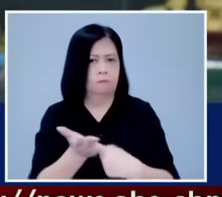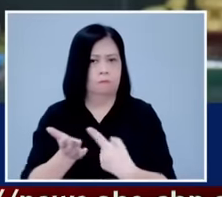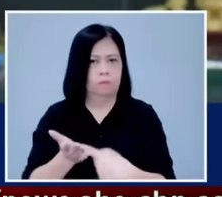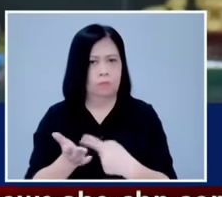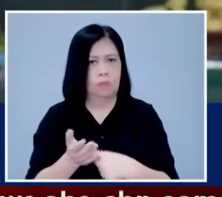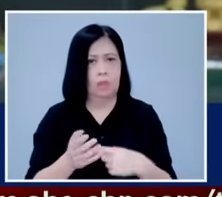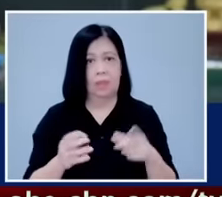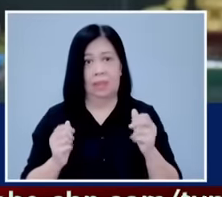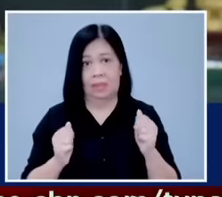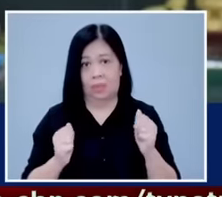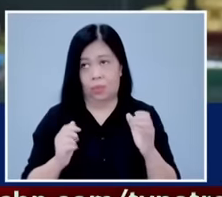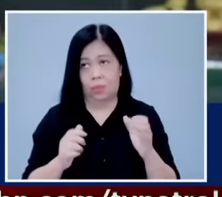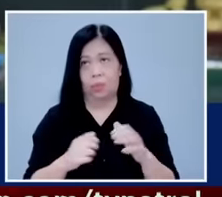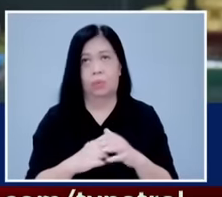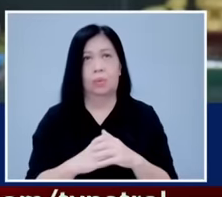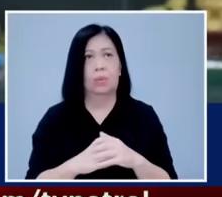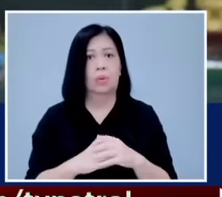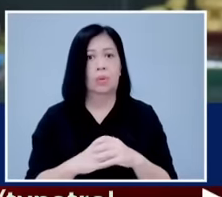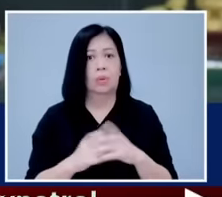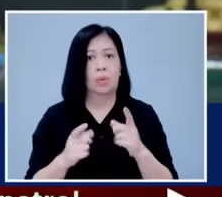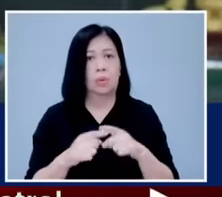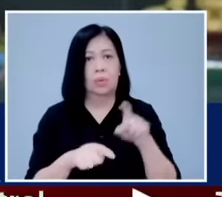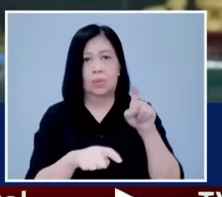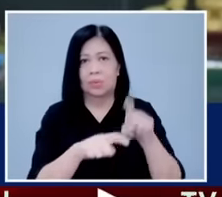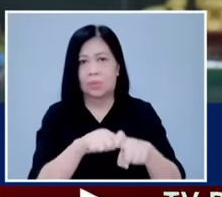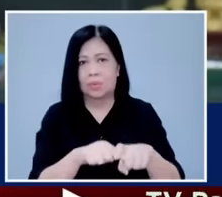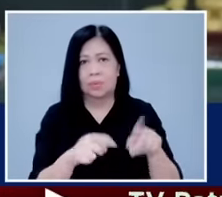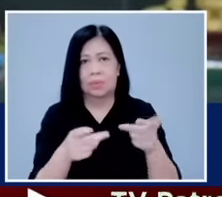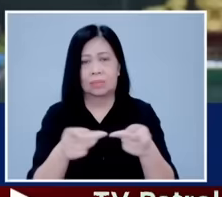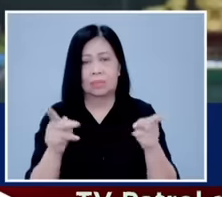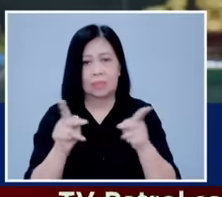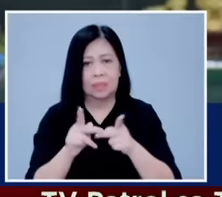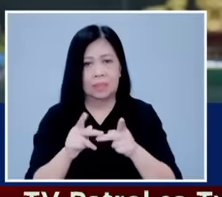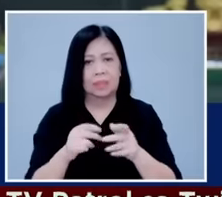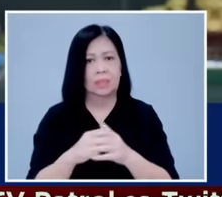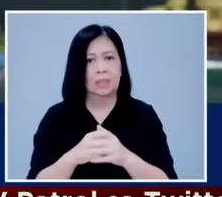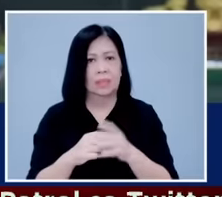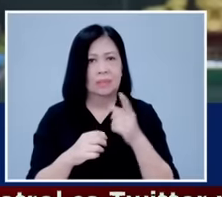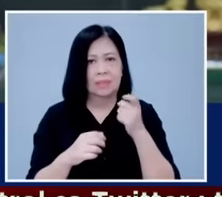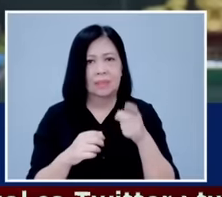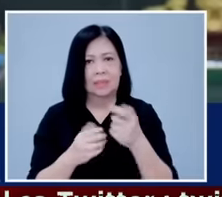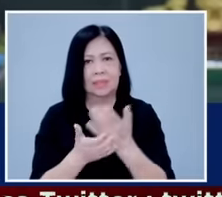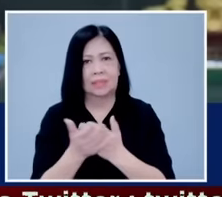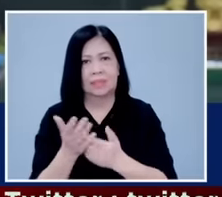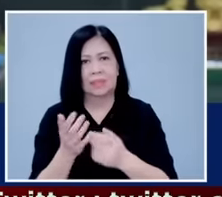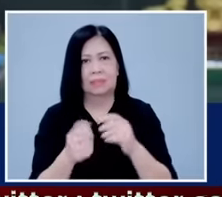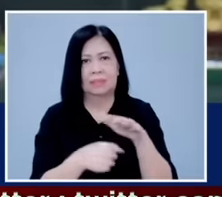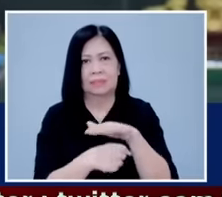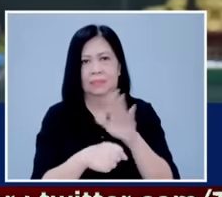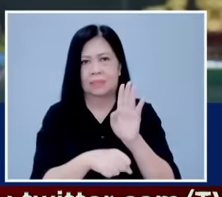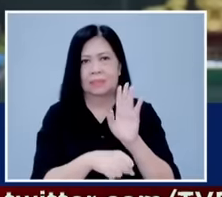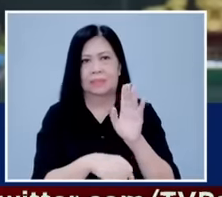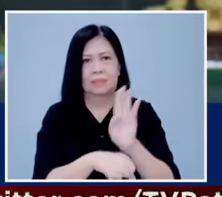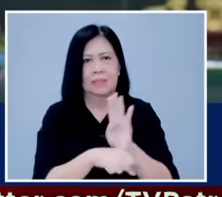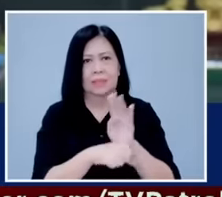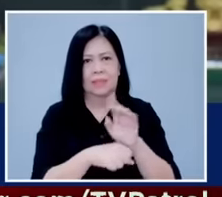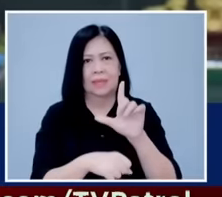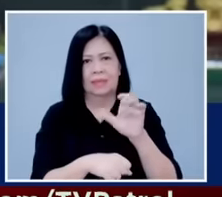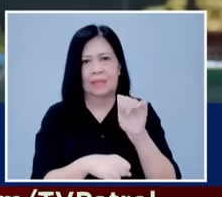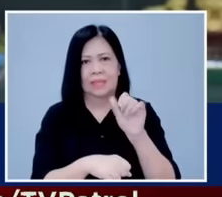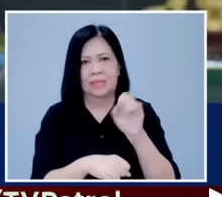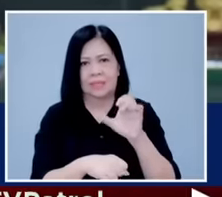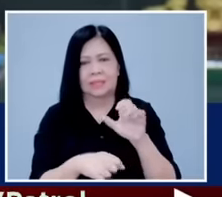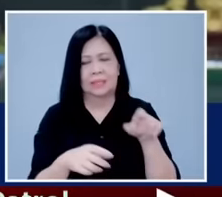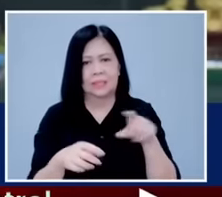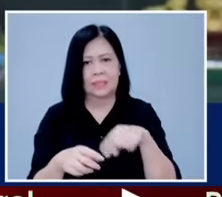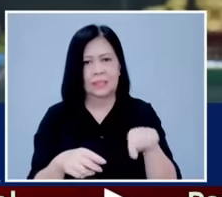aircon, okay. Yung lease ng lugar, kasi di ba may mga commercial spaces yan. May okay. Lease yan on a per square meter